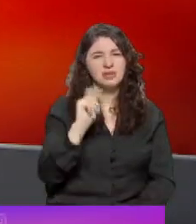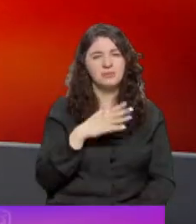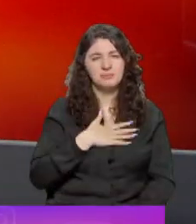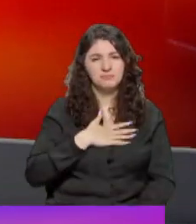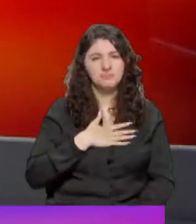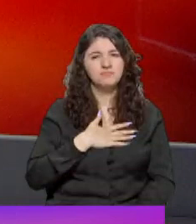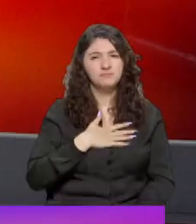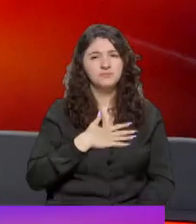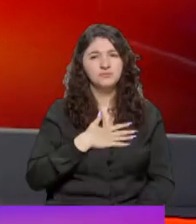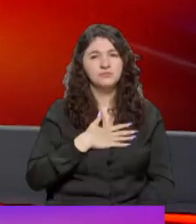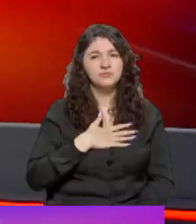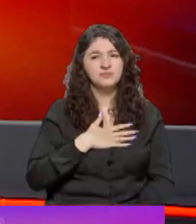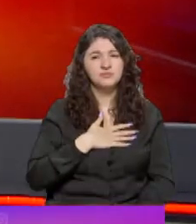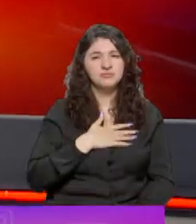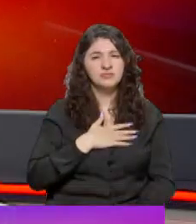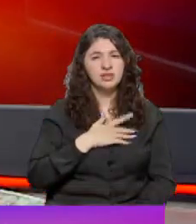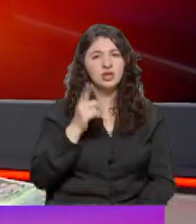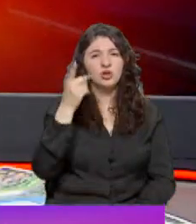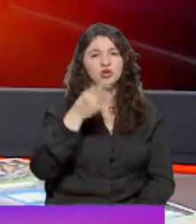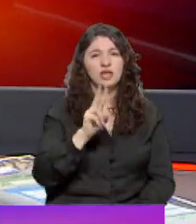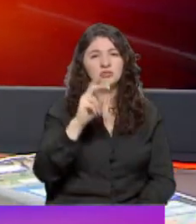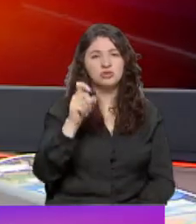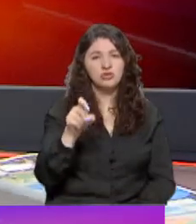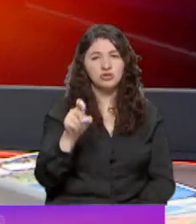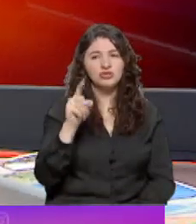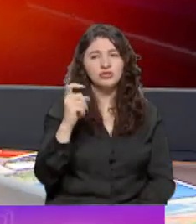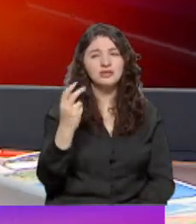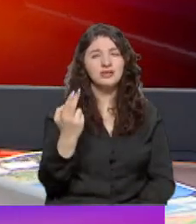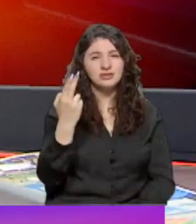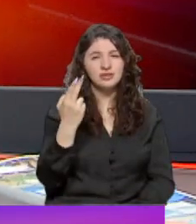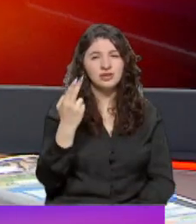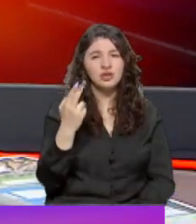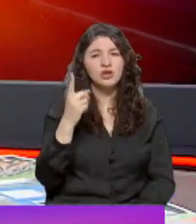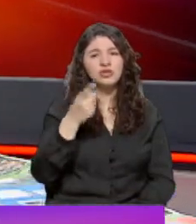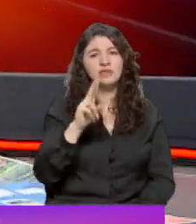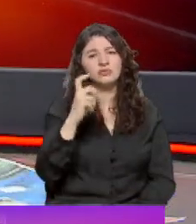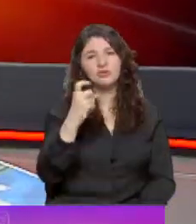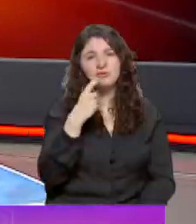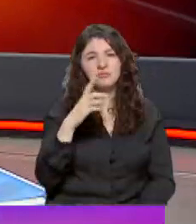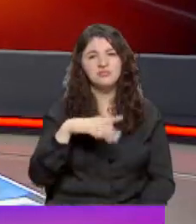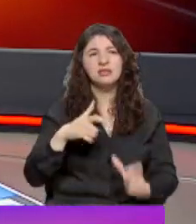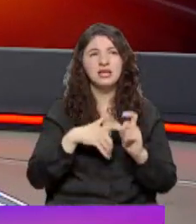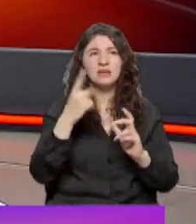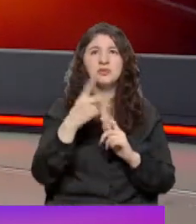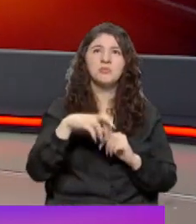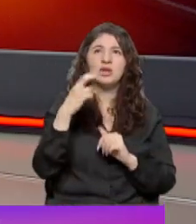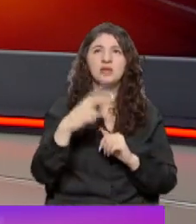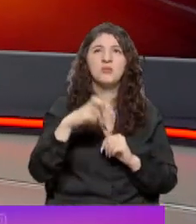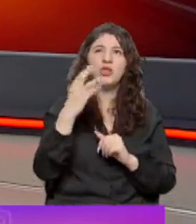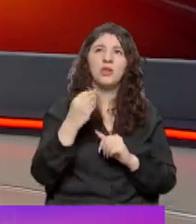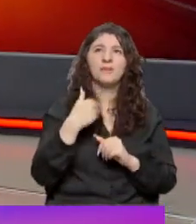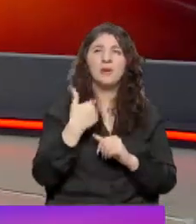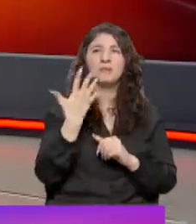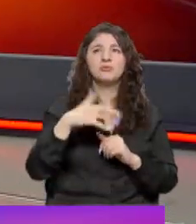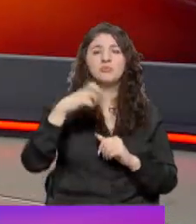yapayım bu 179.90 779 diyelim genelde bir puanı puanlık sapma